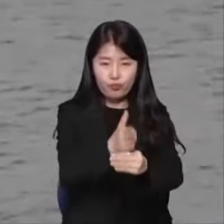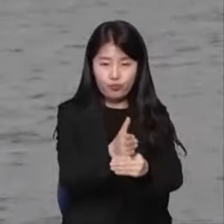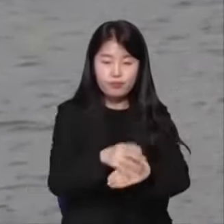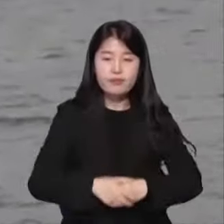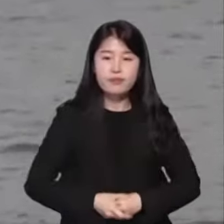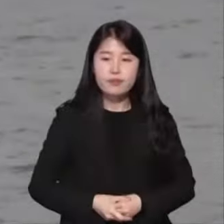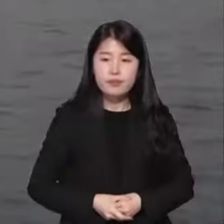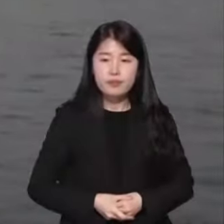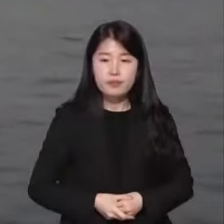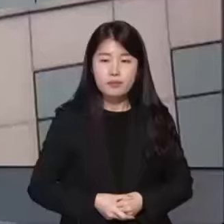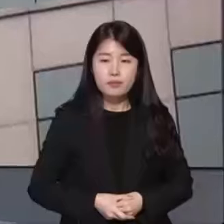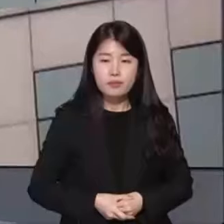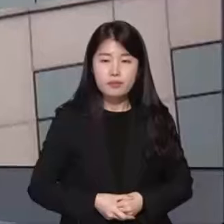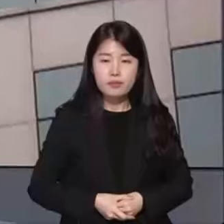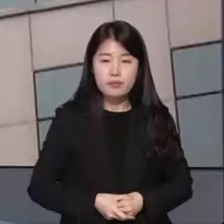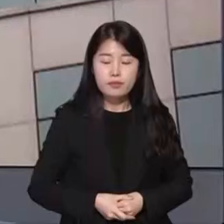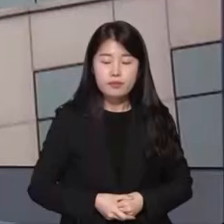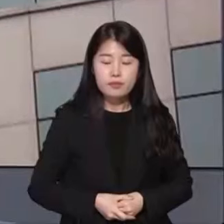있습니다.